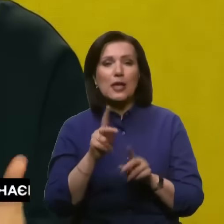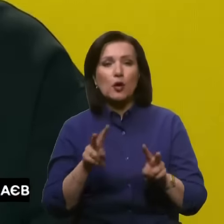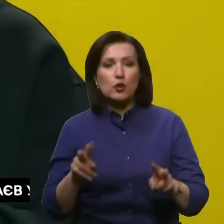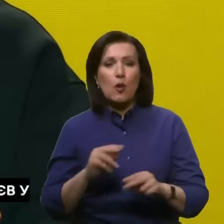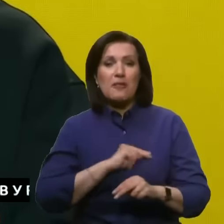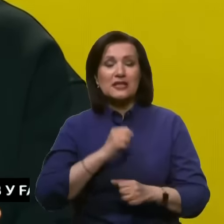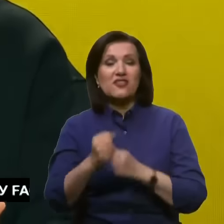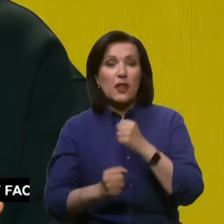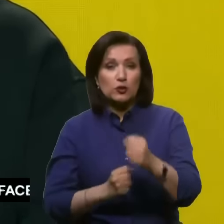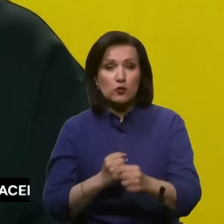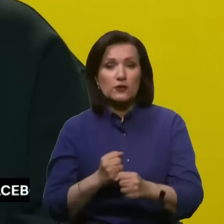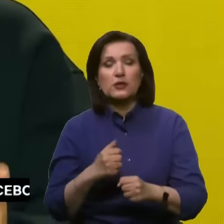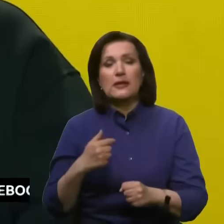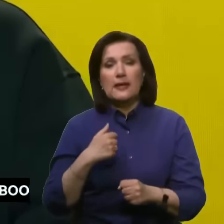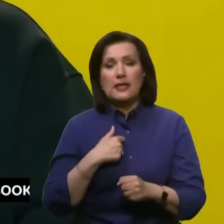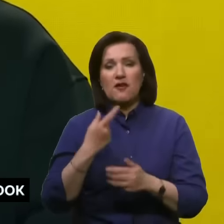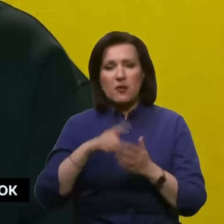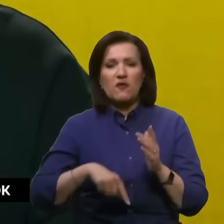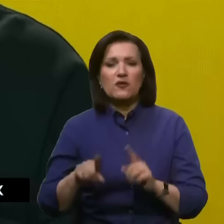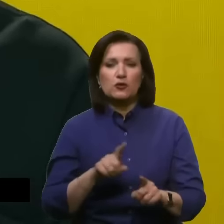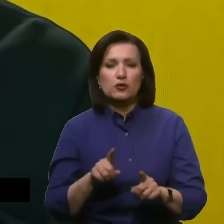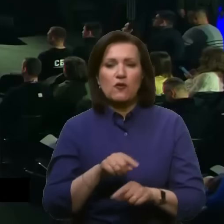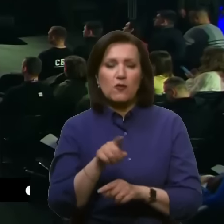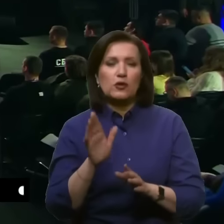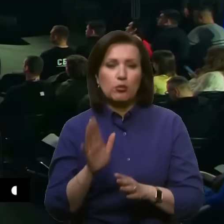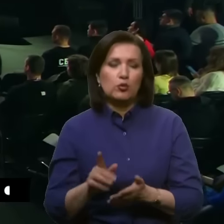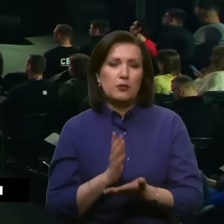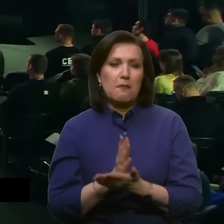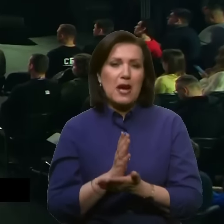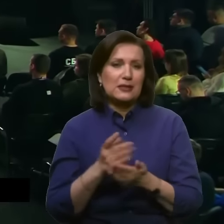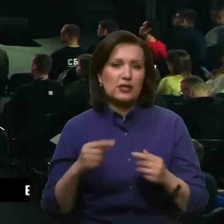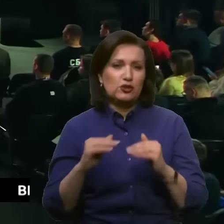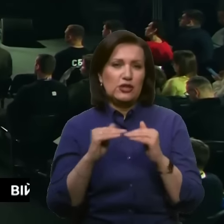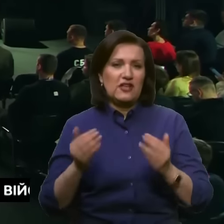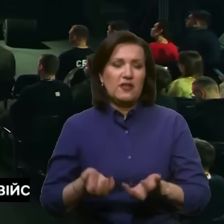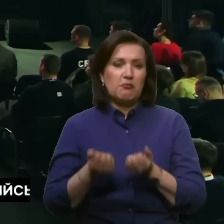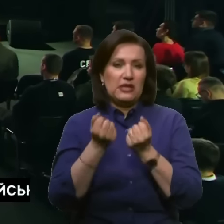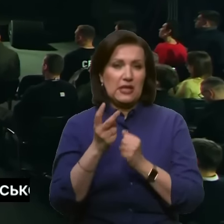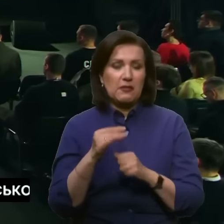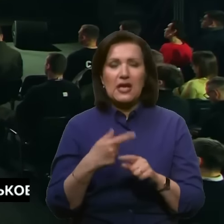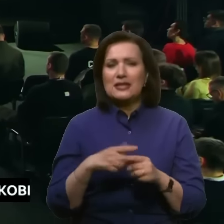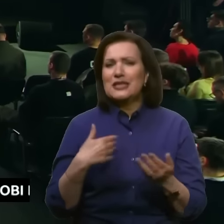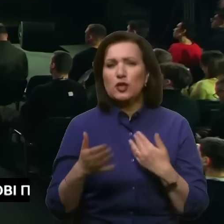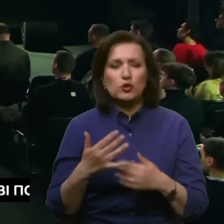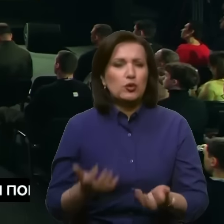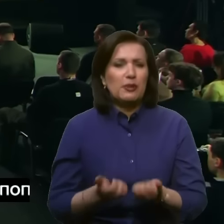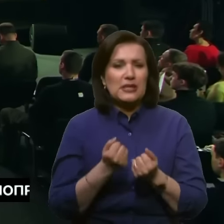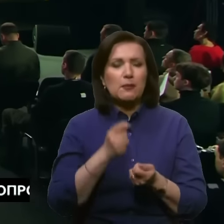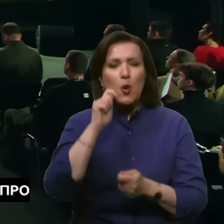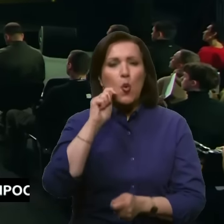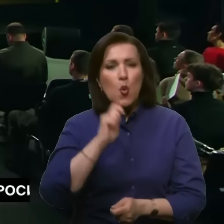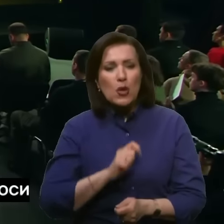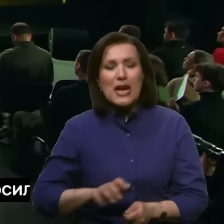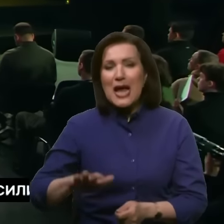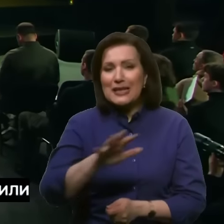хто працевлаштовуються, я впевнений, що вони будуть мати інший рівень підтримки. Це не стосується підтримки України